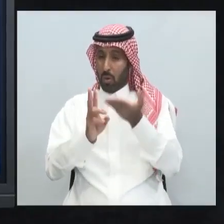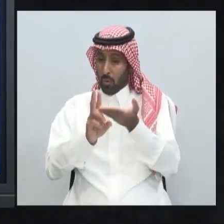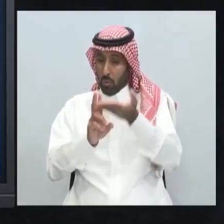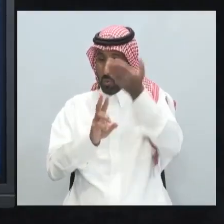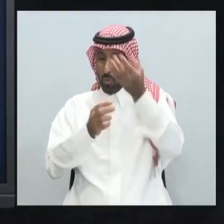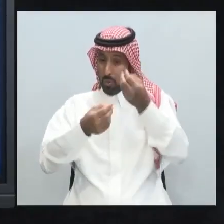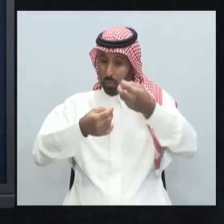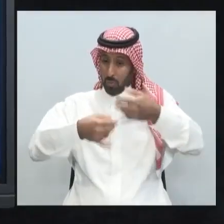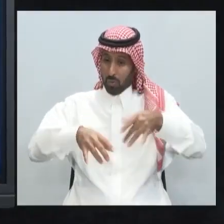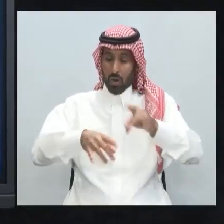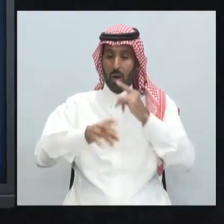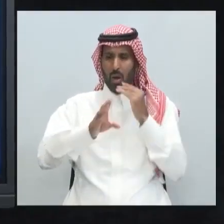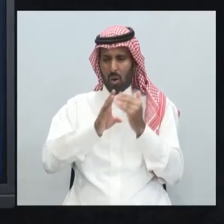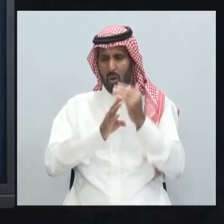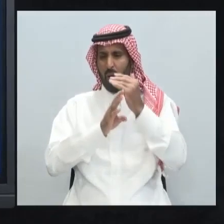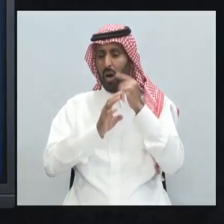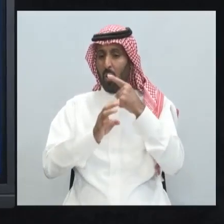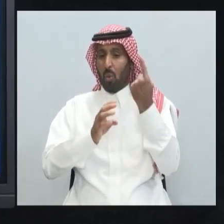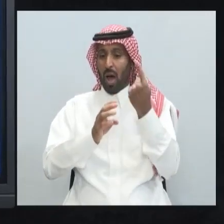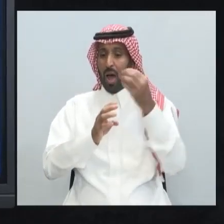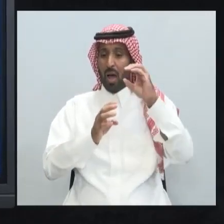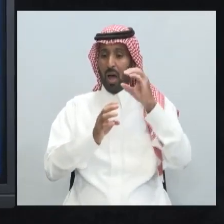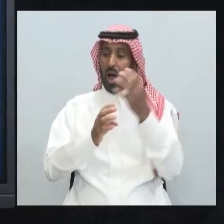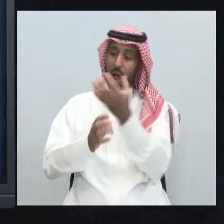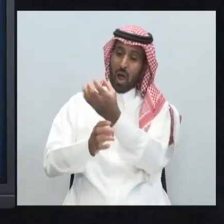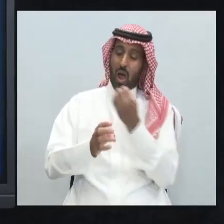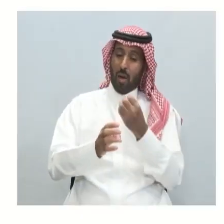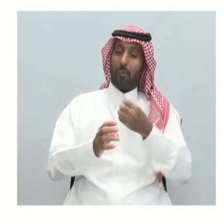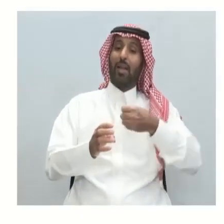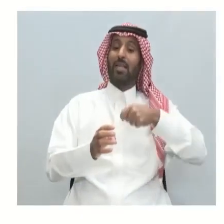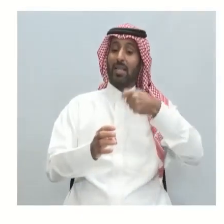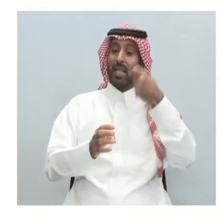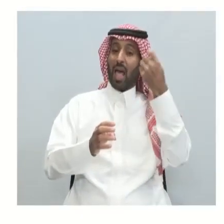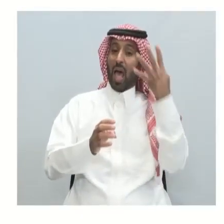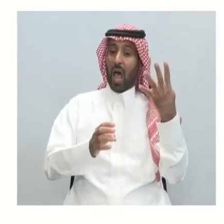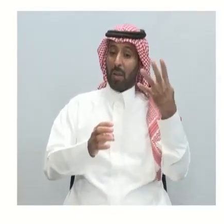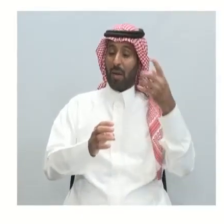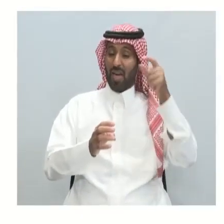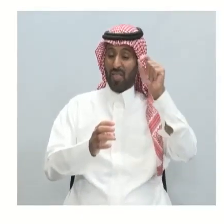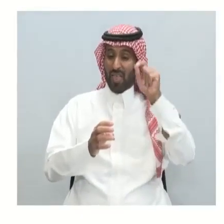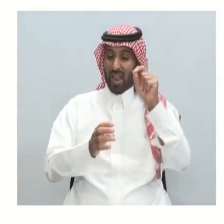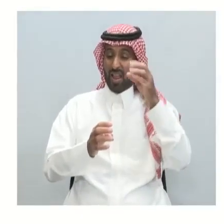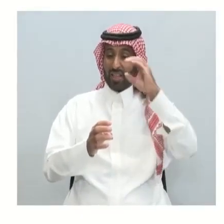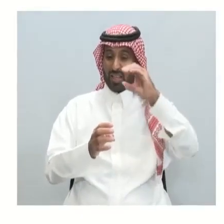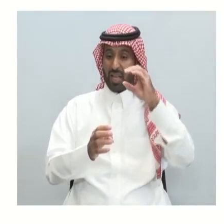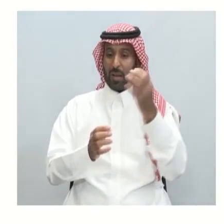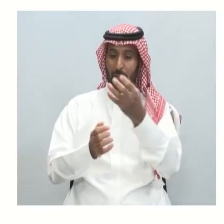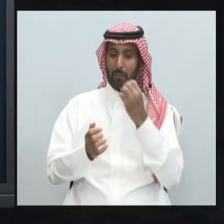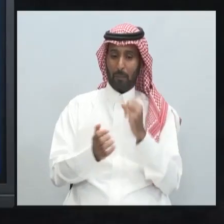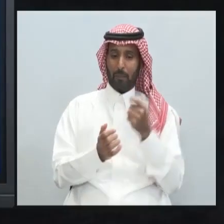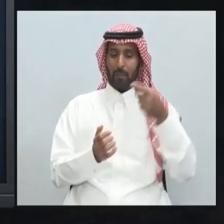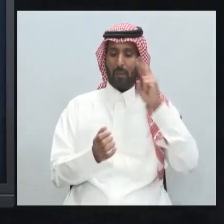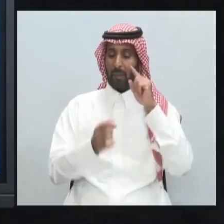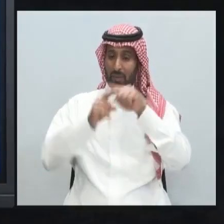الالماس ترتبط باربع ذرات كربون ثم تترتب في ترتيب رباعي الاوجه منتظم له نظام